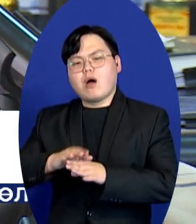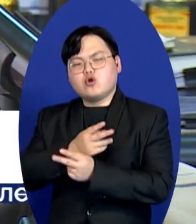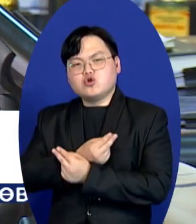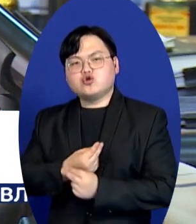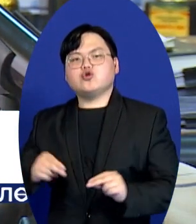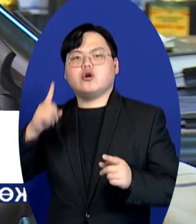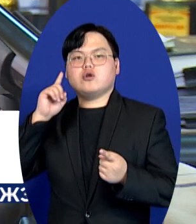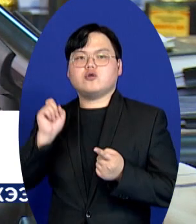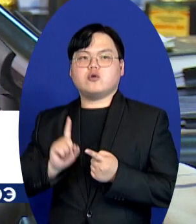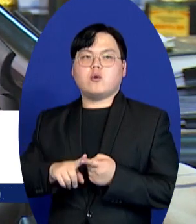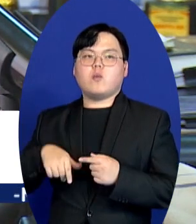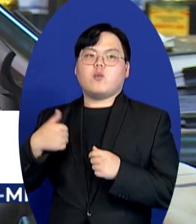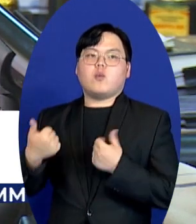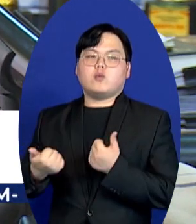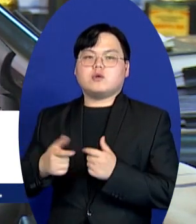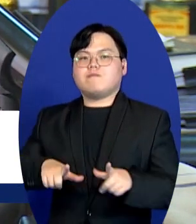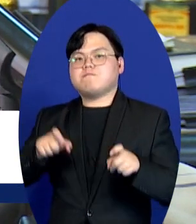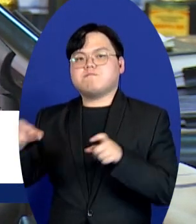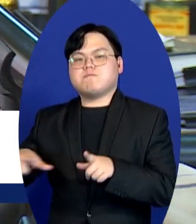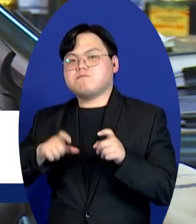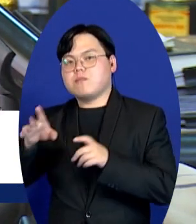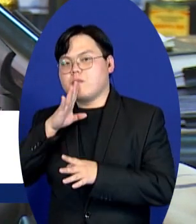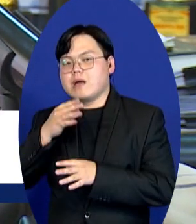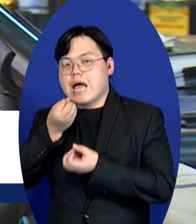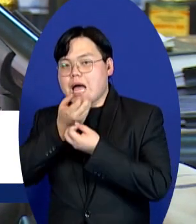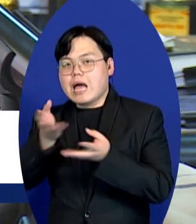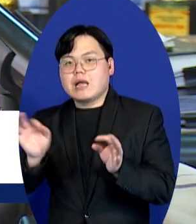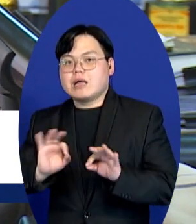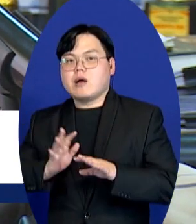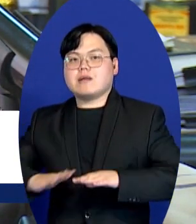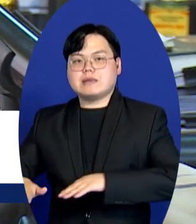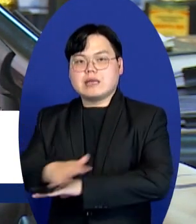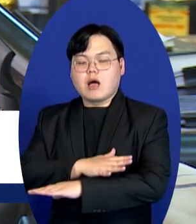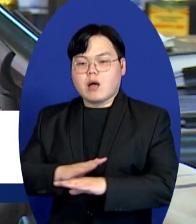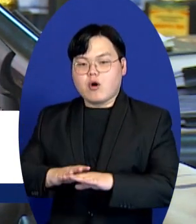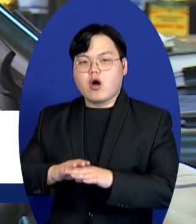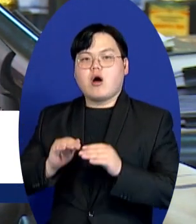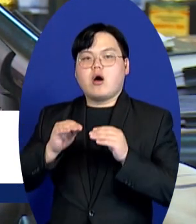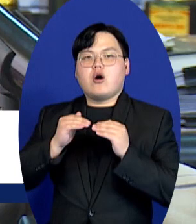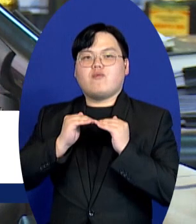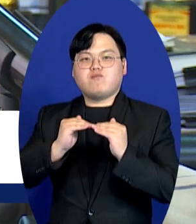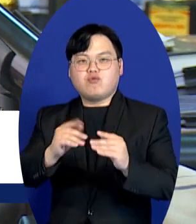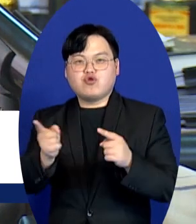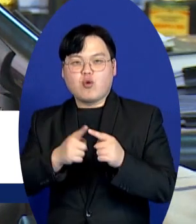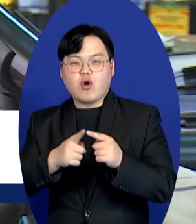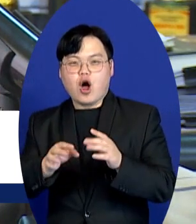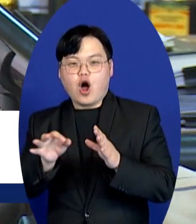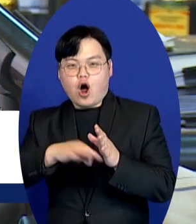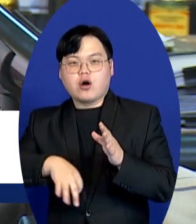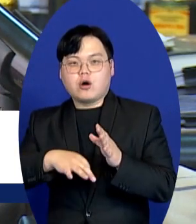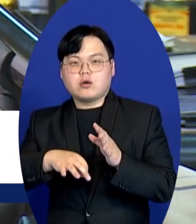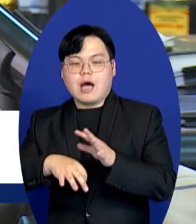зорилгоор бусад одоо чиглэг тээврт зарлагдаагүй талбайд хоосон чиглэгүүдийг хурааж тэр